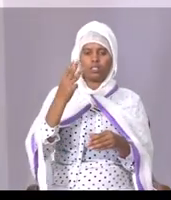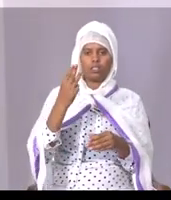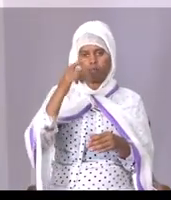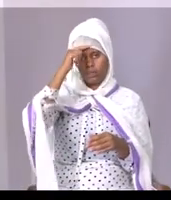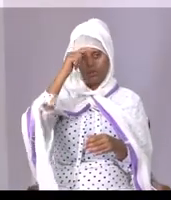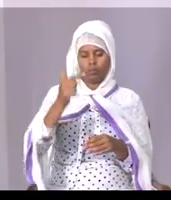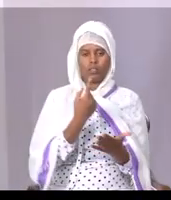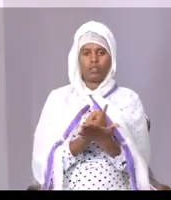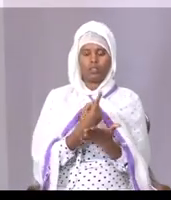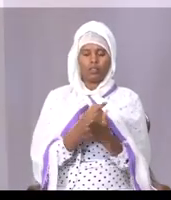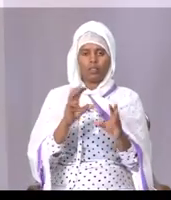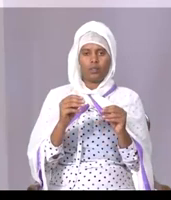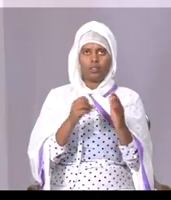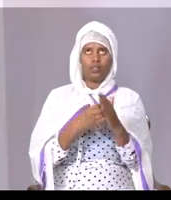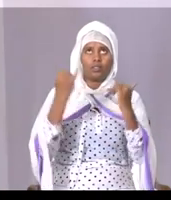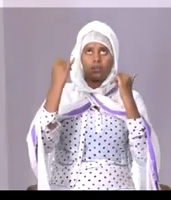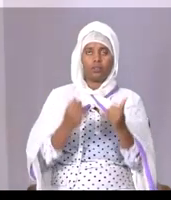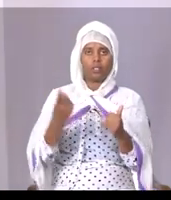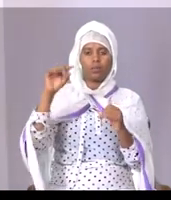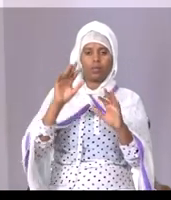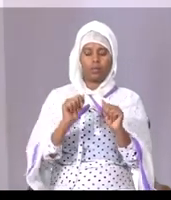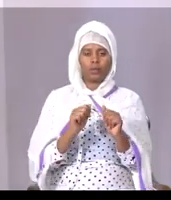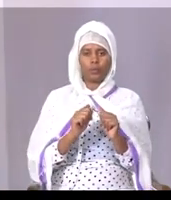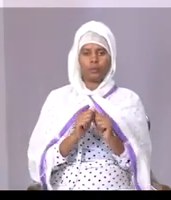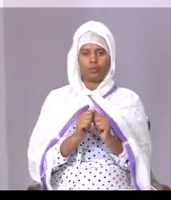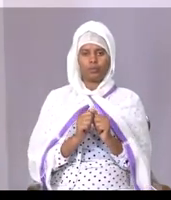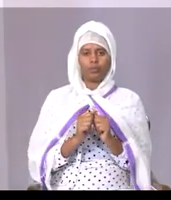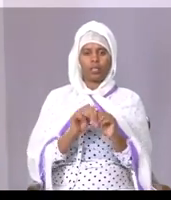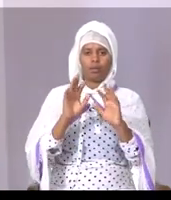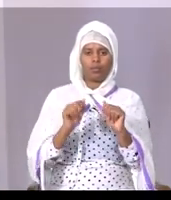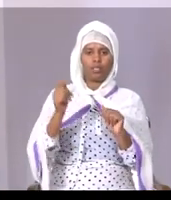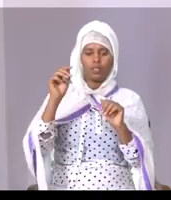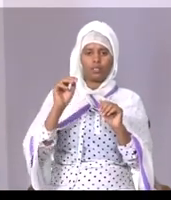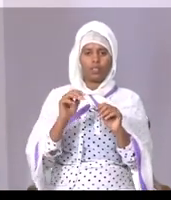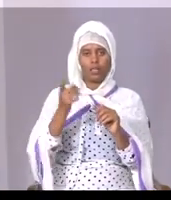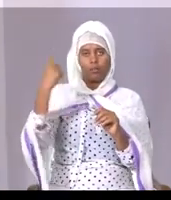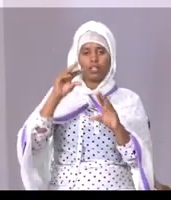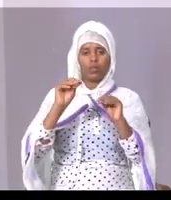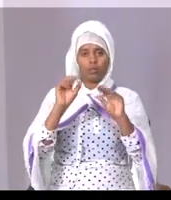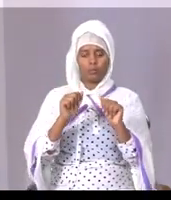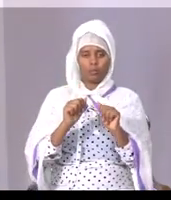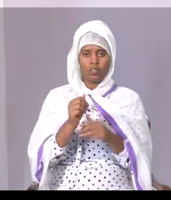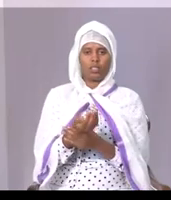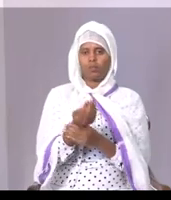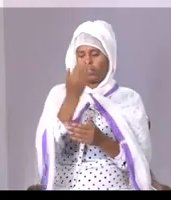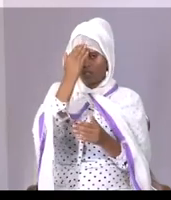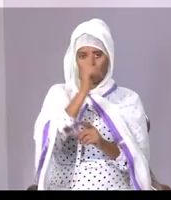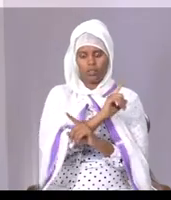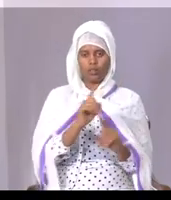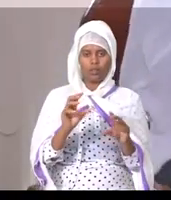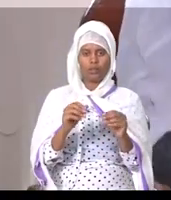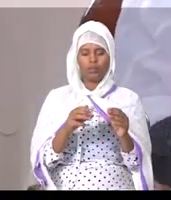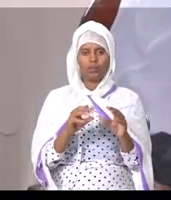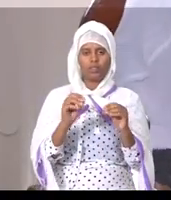ምእማን ኣገዳሲ ስለዝኾነ እዩ ስለዚ ክብሪ ንዕኡ ይኹን ክርስቶስ ኣምላኽና ኣምላኽ እምበር ኣመላዲ ኮን ኣመላደ ዝኾነሉ ግዜ እውን የለን